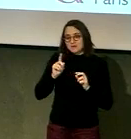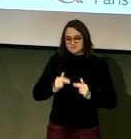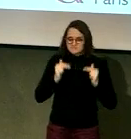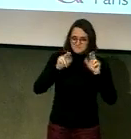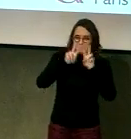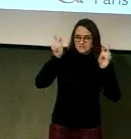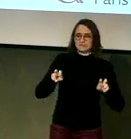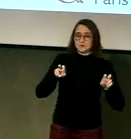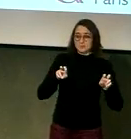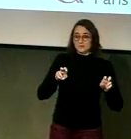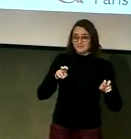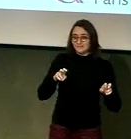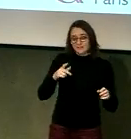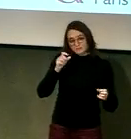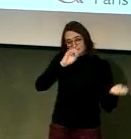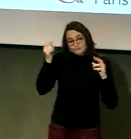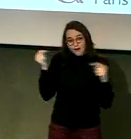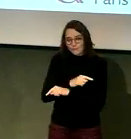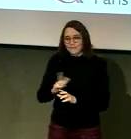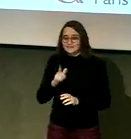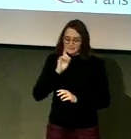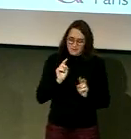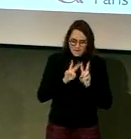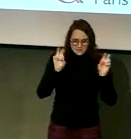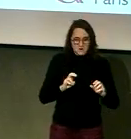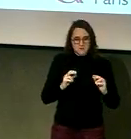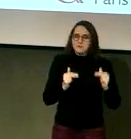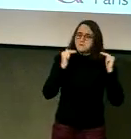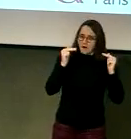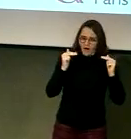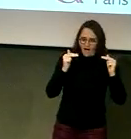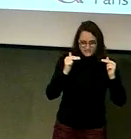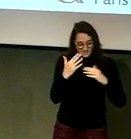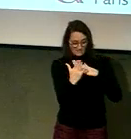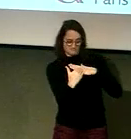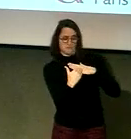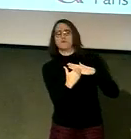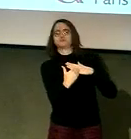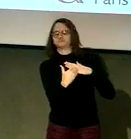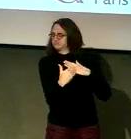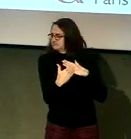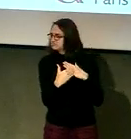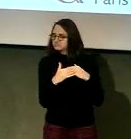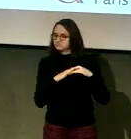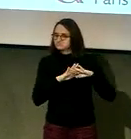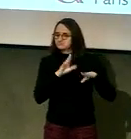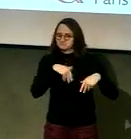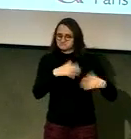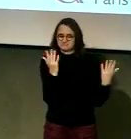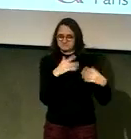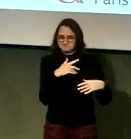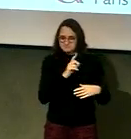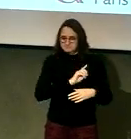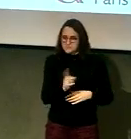souvent à ce qu'on pense, plus la femme est diplômée, plus elle remet en question les directives médicales, et plus elle juge